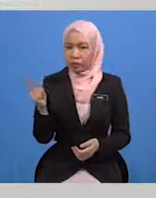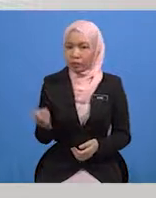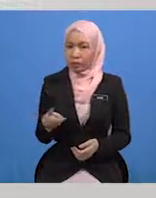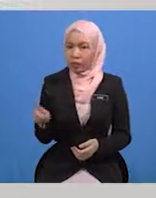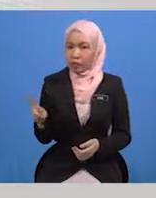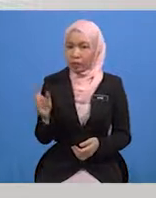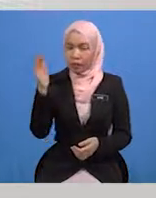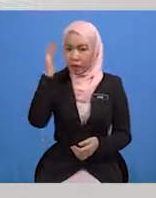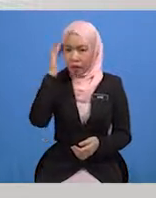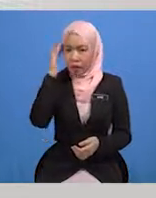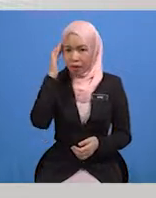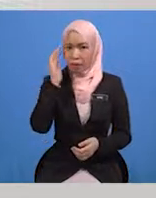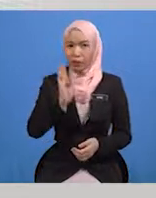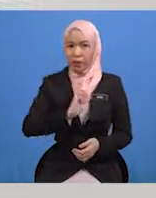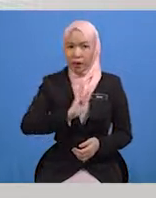sopan.